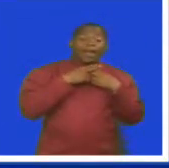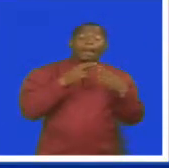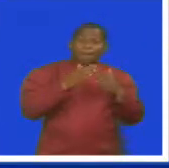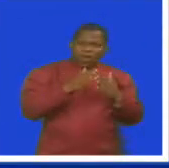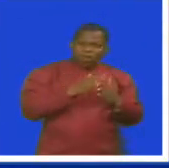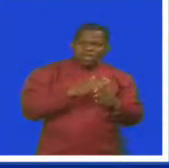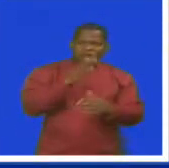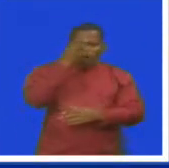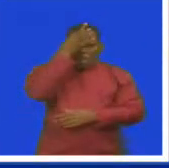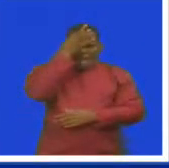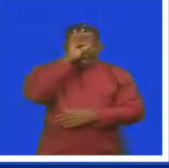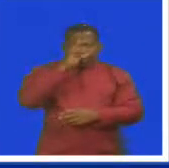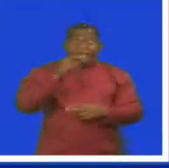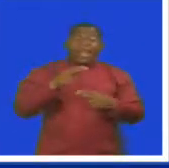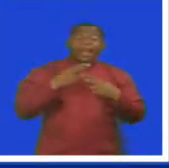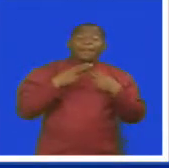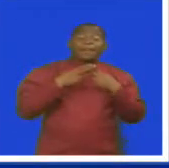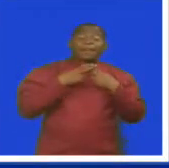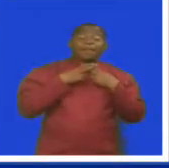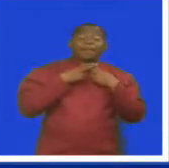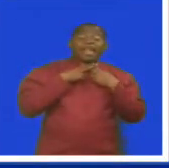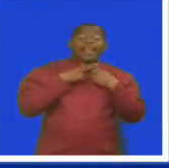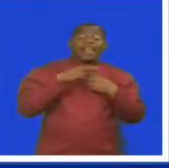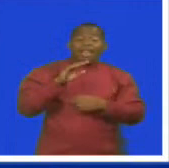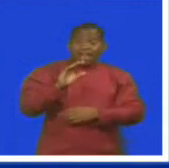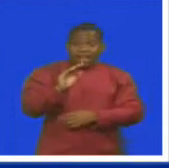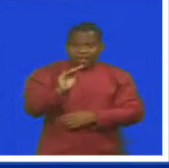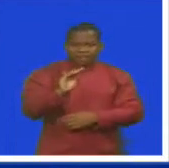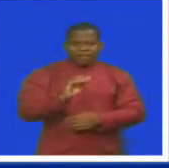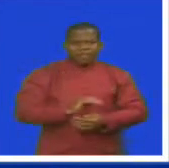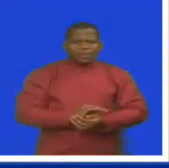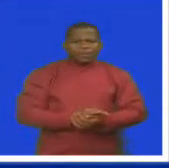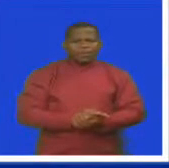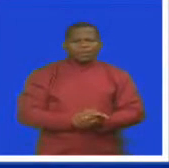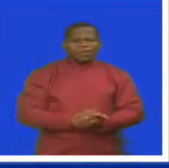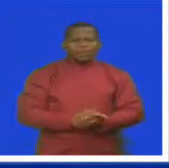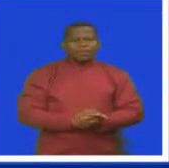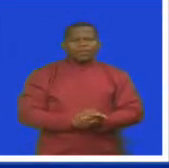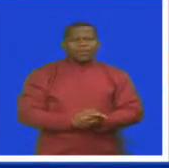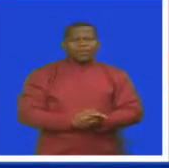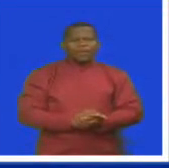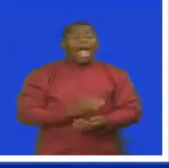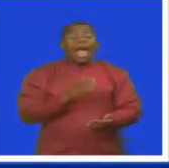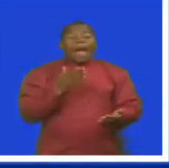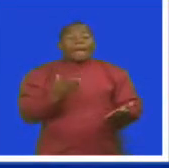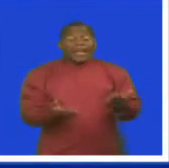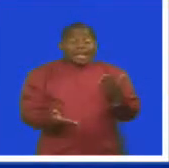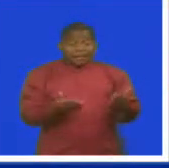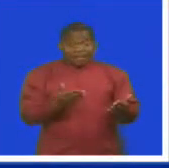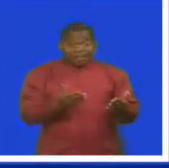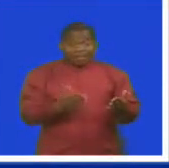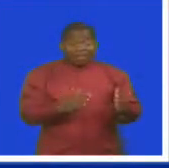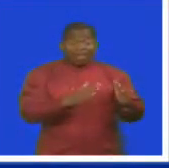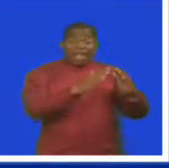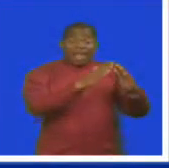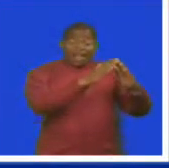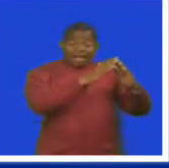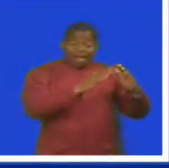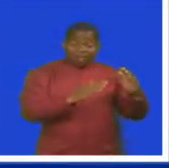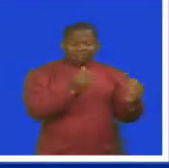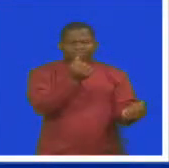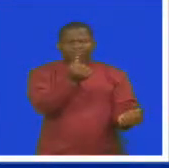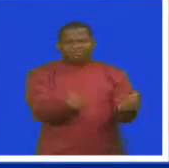nginga assume yini ukuthi I judiciary iya doubt I capability ne capacity ye office la AG.